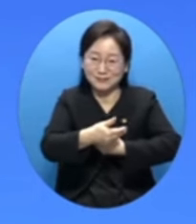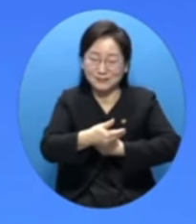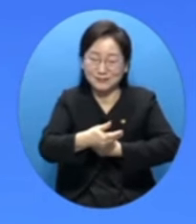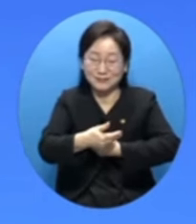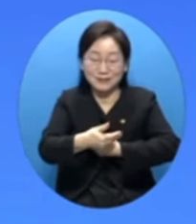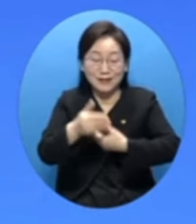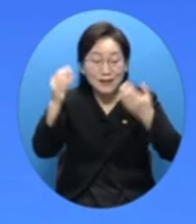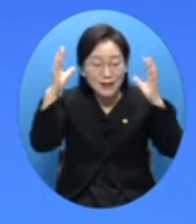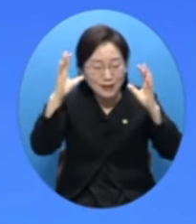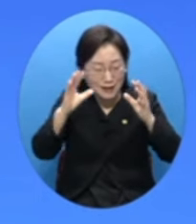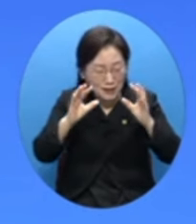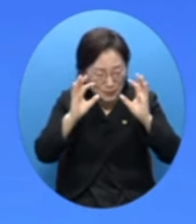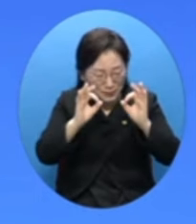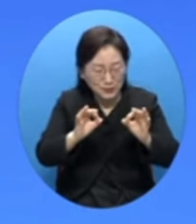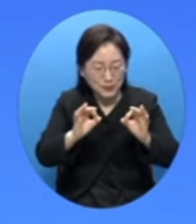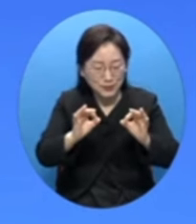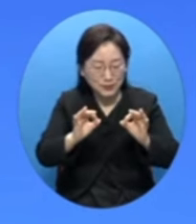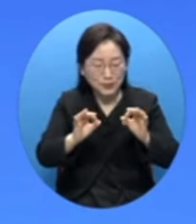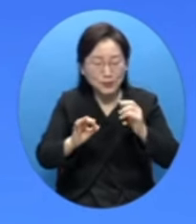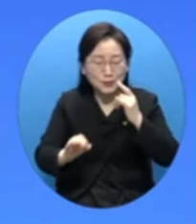아이는 부모의 품에서